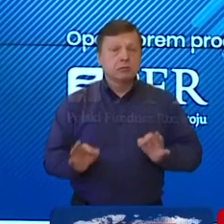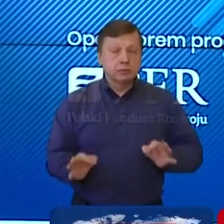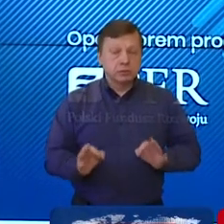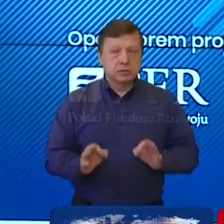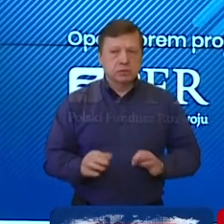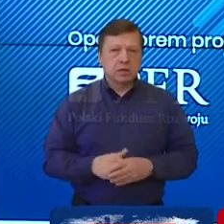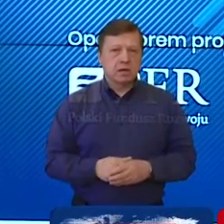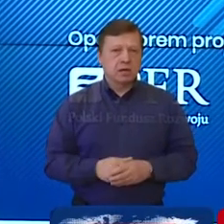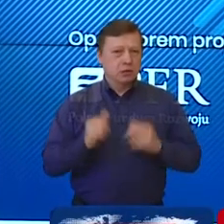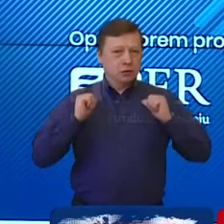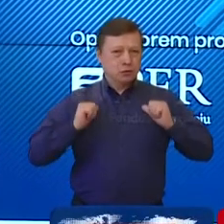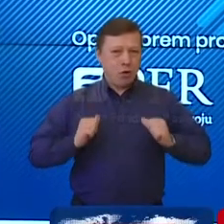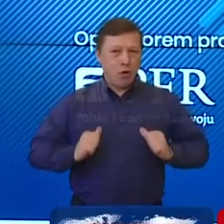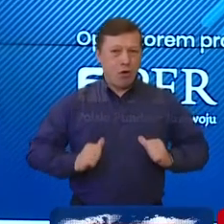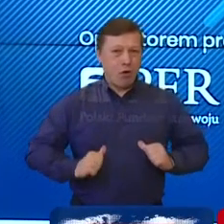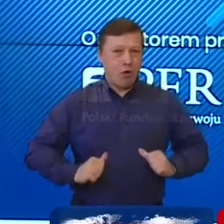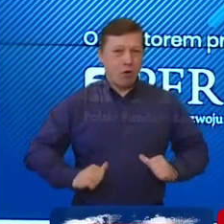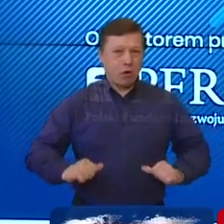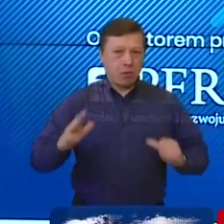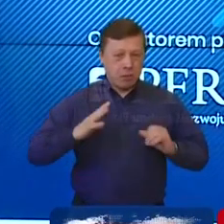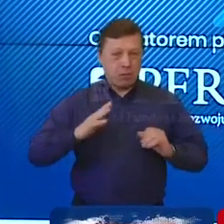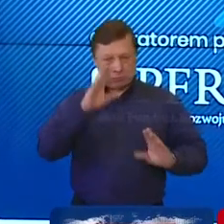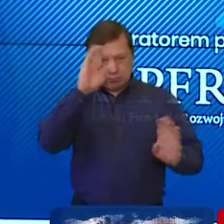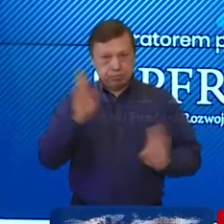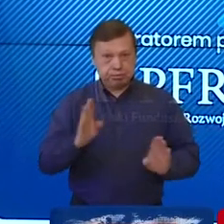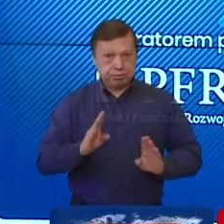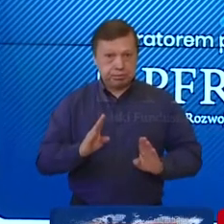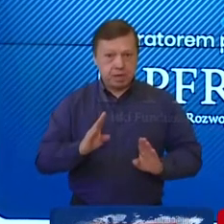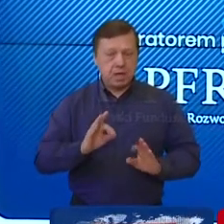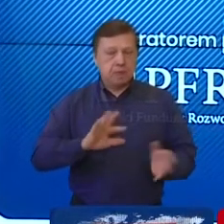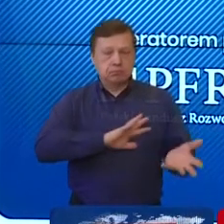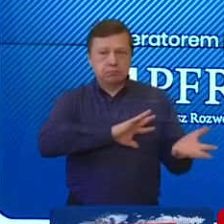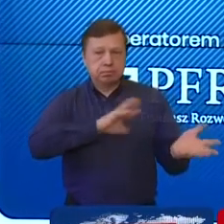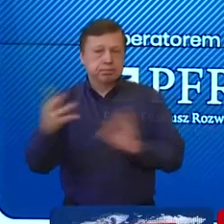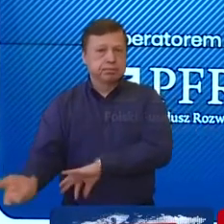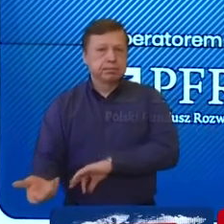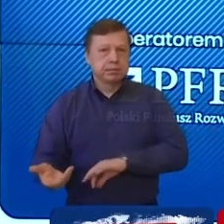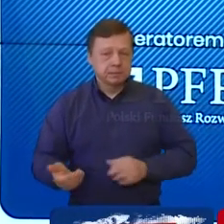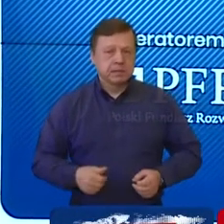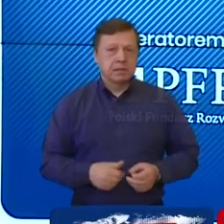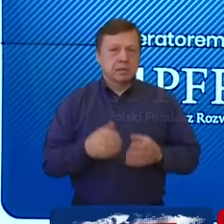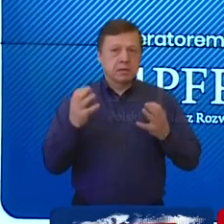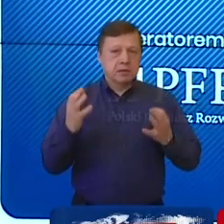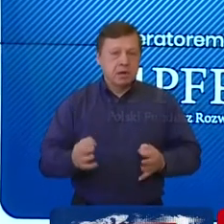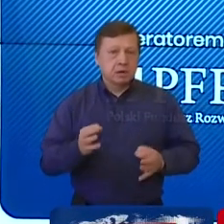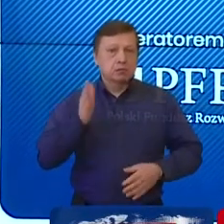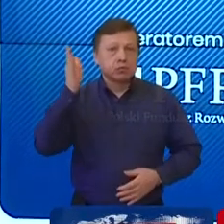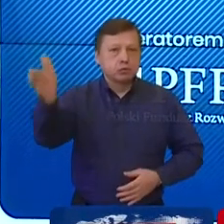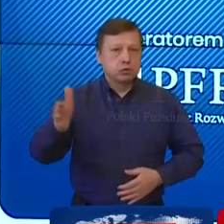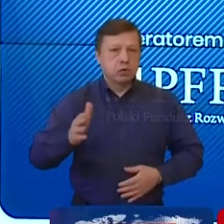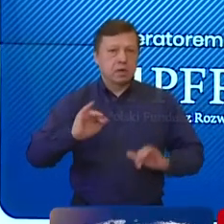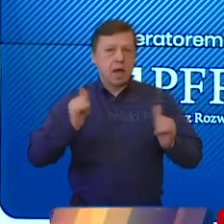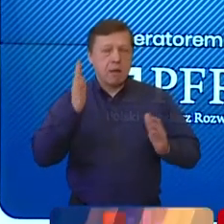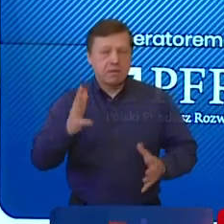tego spokojnego nurtu rzeki weszliśmy do rwącego potoku zdarzeń, co do którego w przyszłości nikt nie jest w